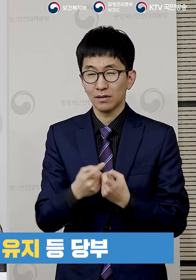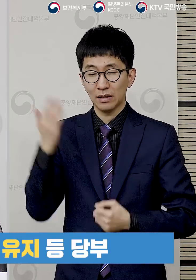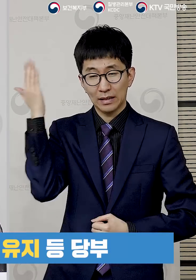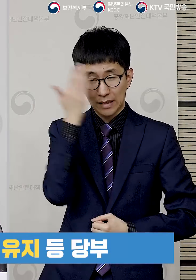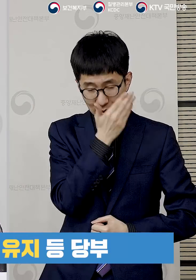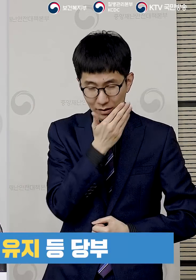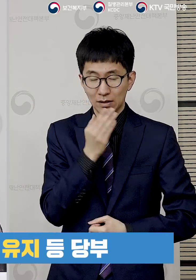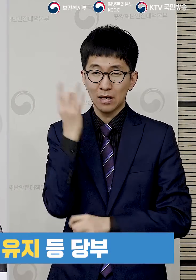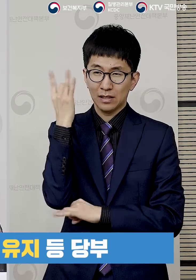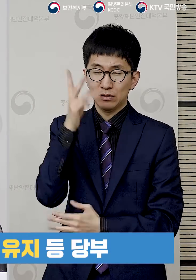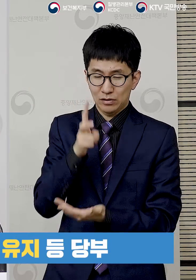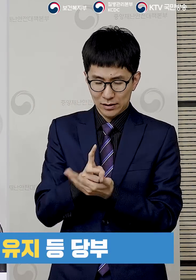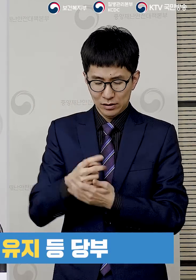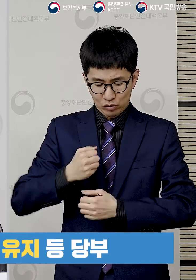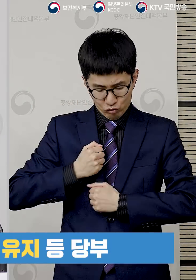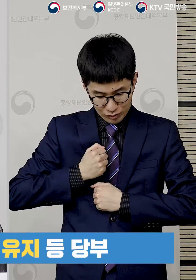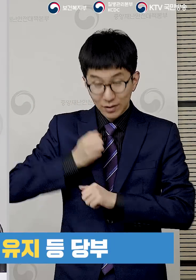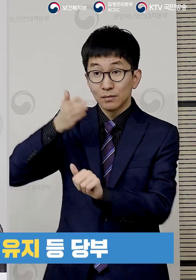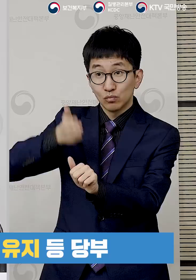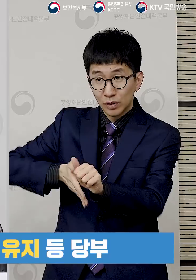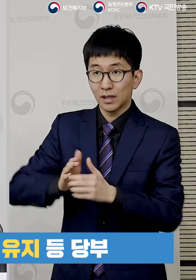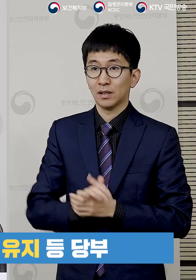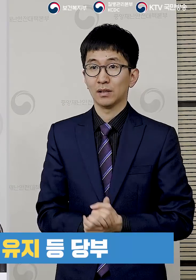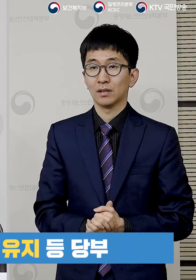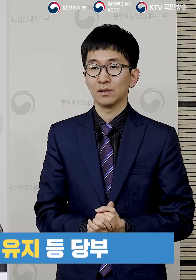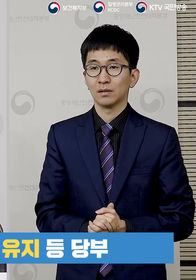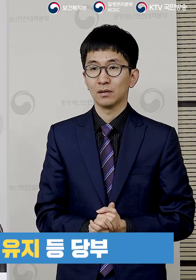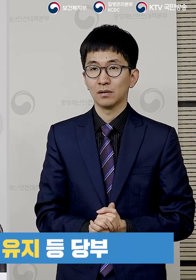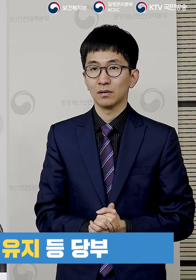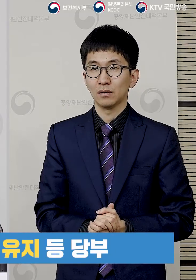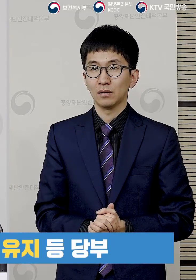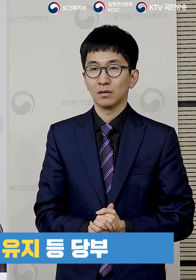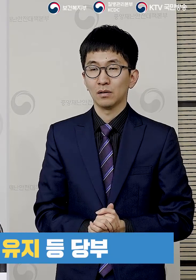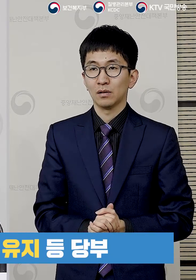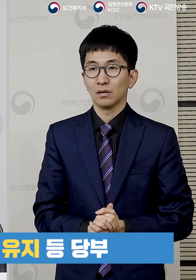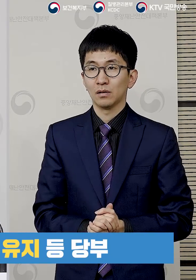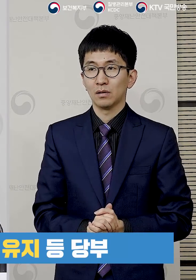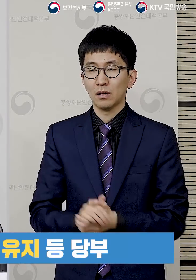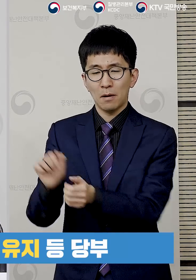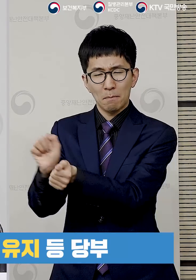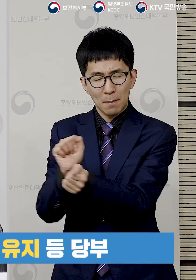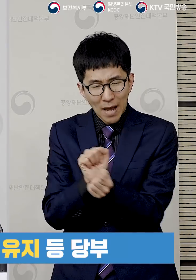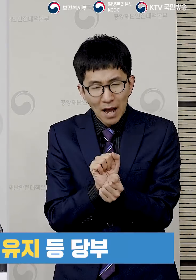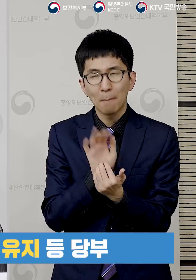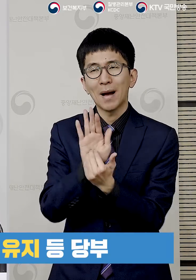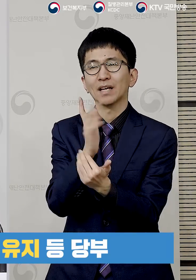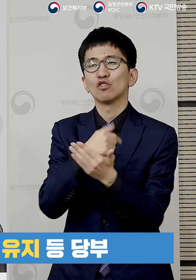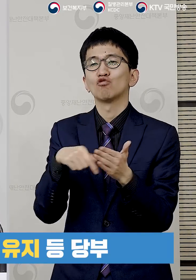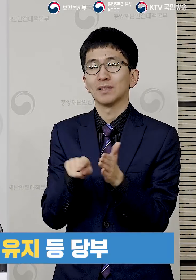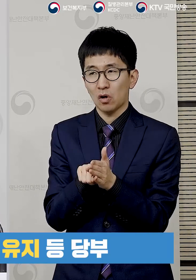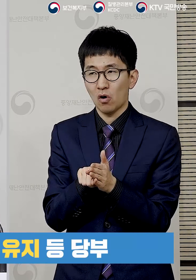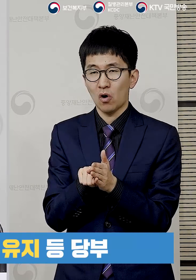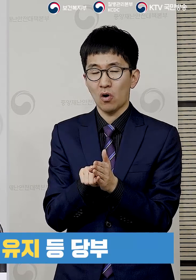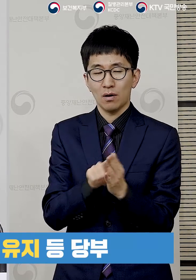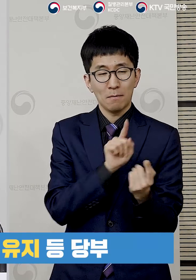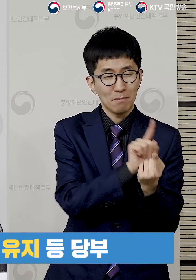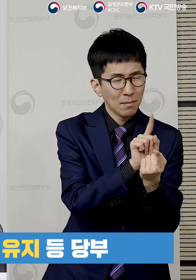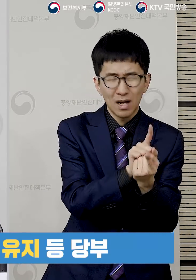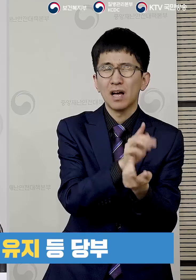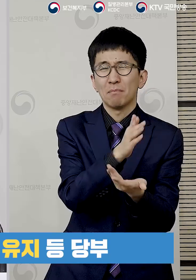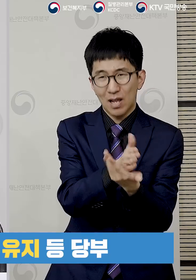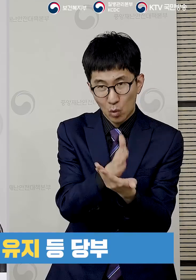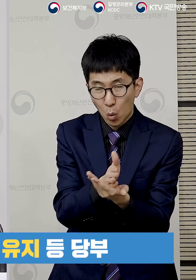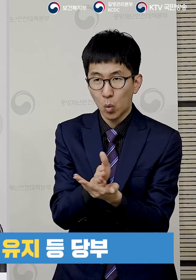수칙을 철저히 준수해 주시고 특히 당분간 사회적 거리를 유지하기 위해서 이동을 자제하시고